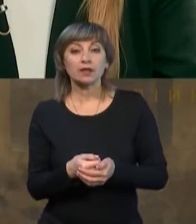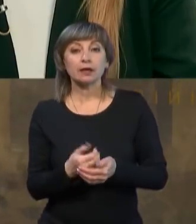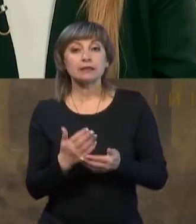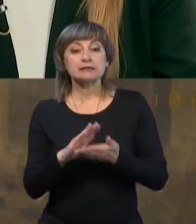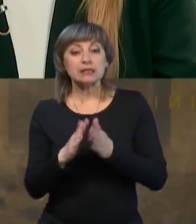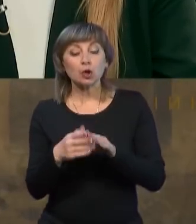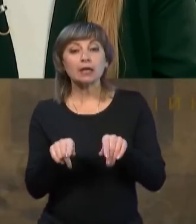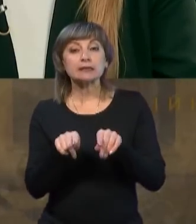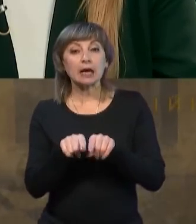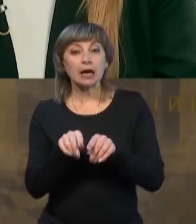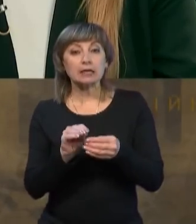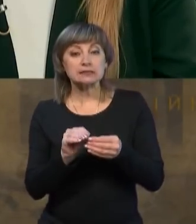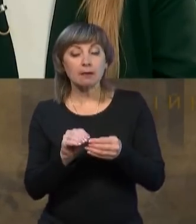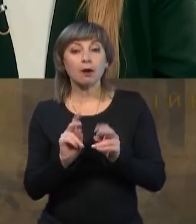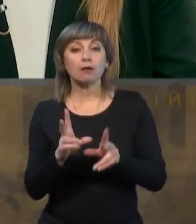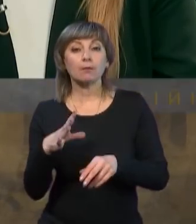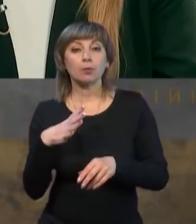Ситуація така ж сама, як була